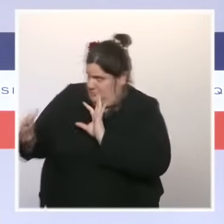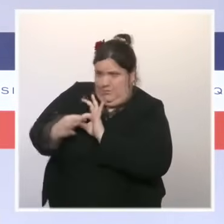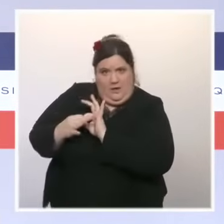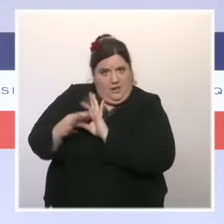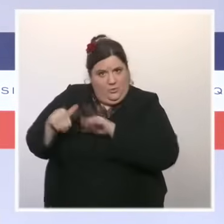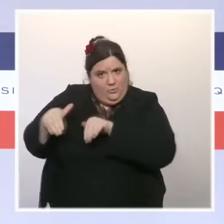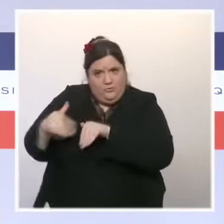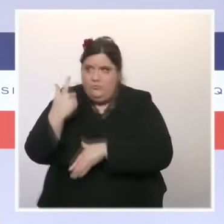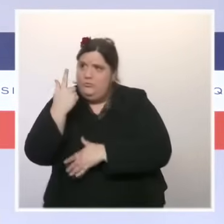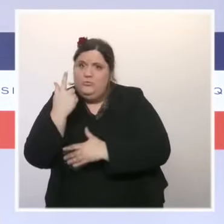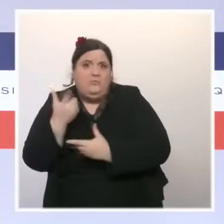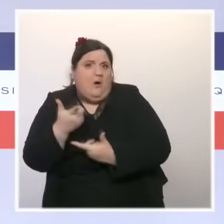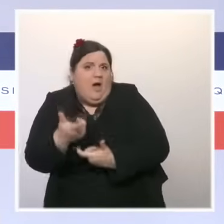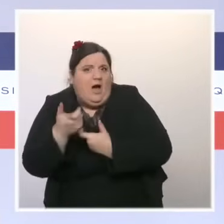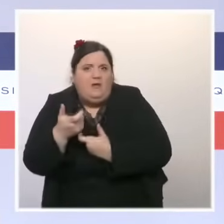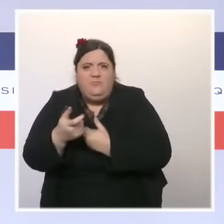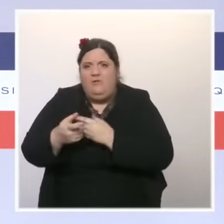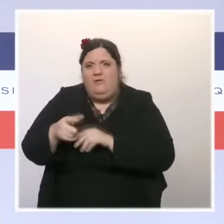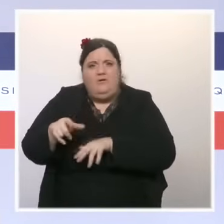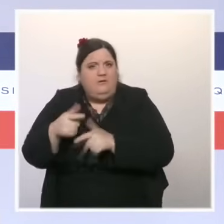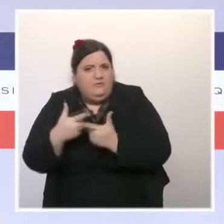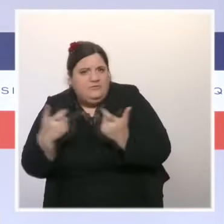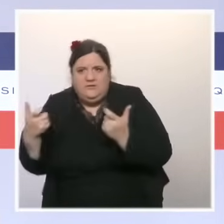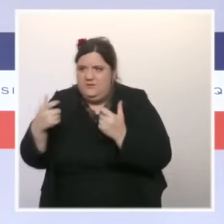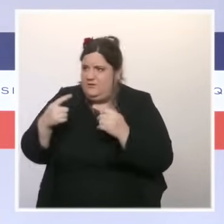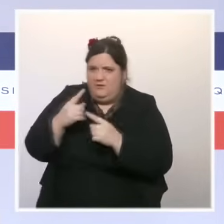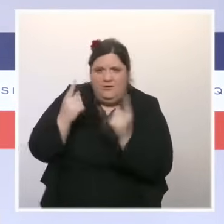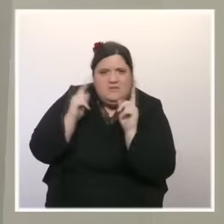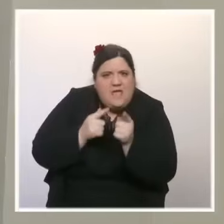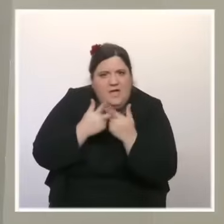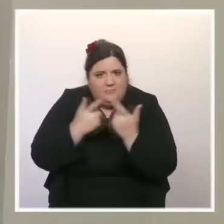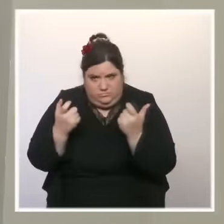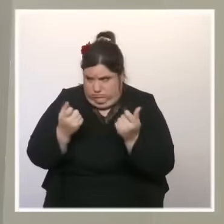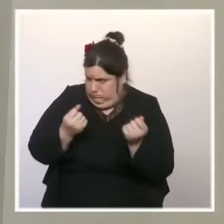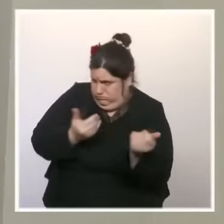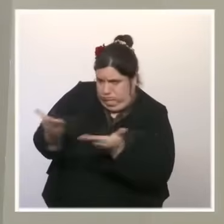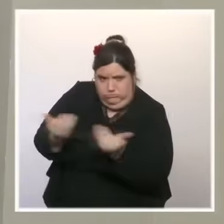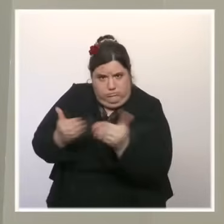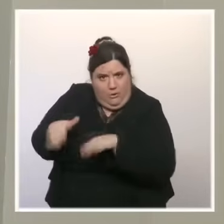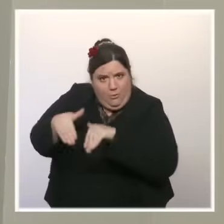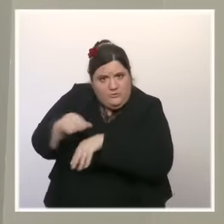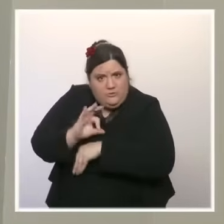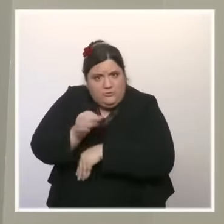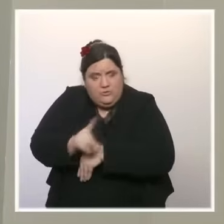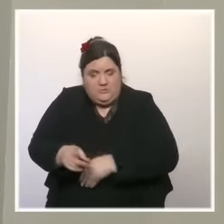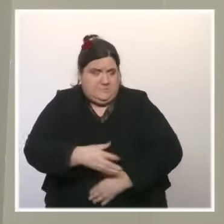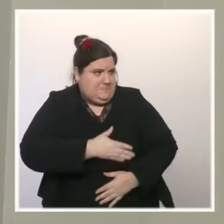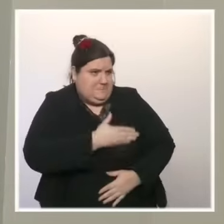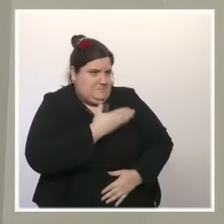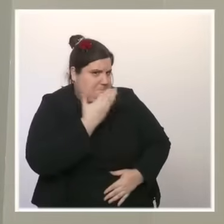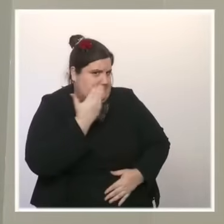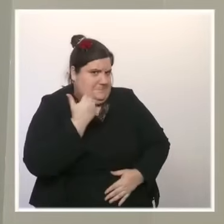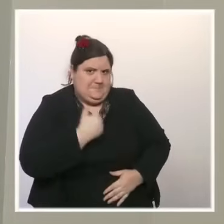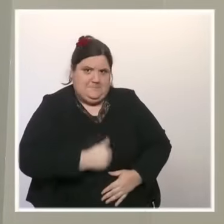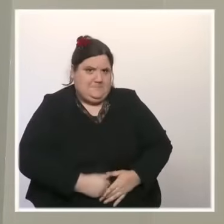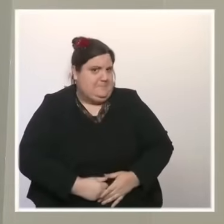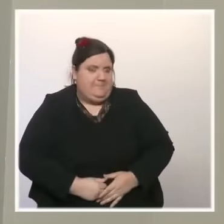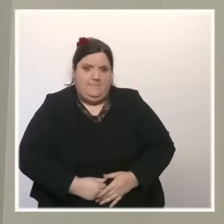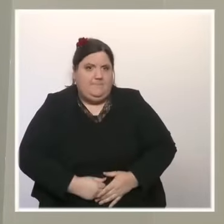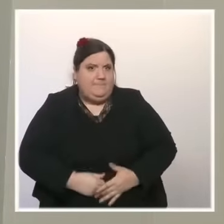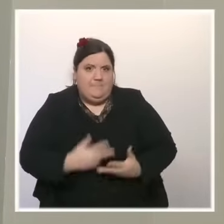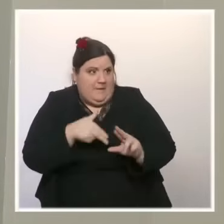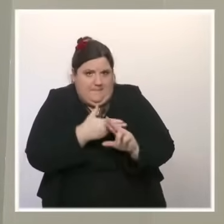Je n'ai pas connaissance de cette information. D'accord. Je pense que la question a déjà été posée par des parlementaires, mais il n pas de réponse, effectivement,